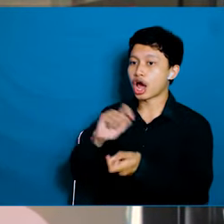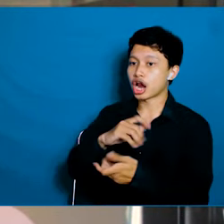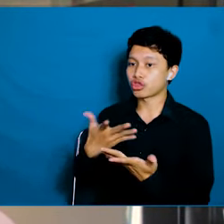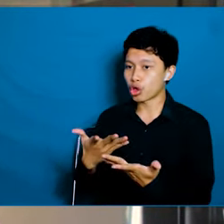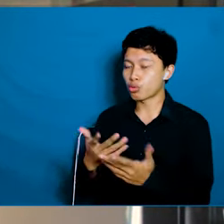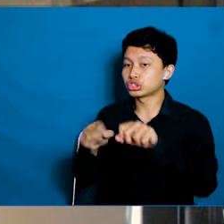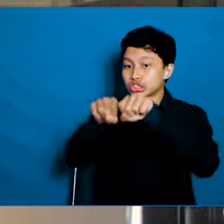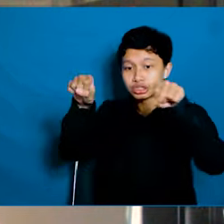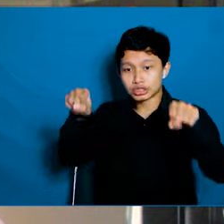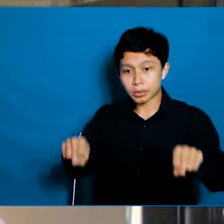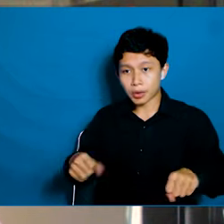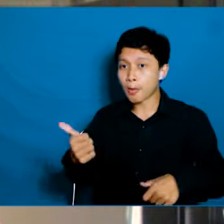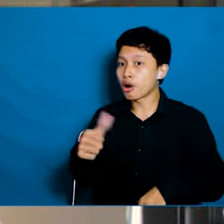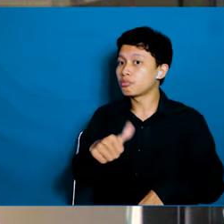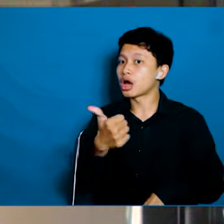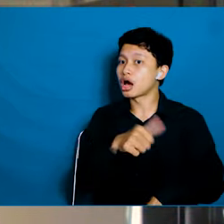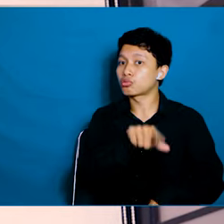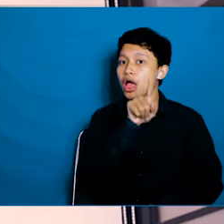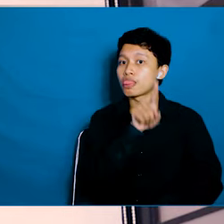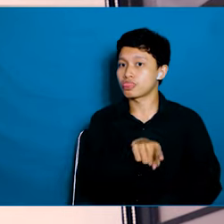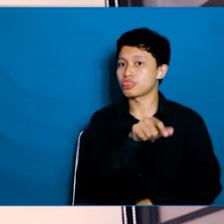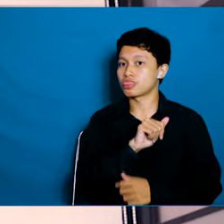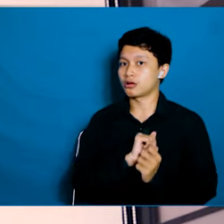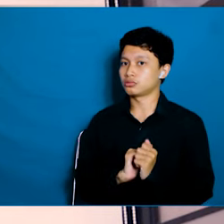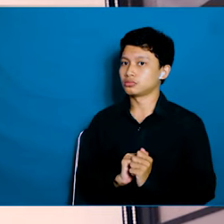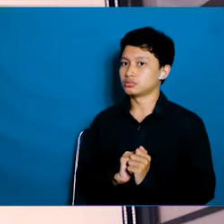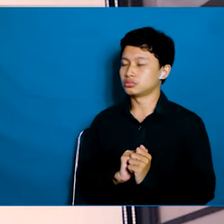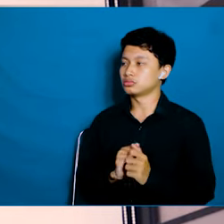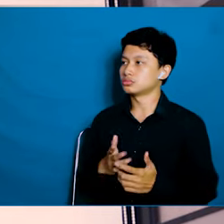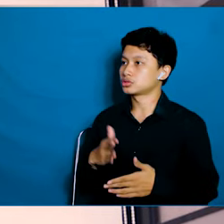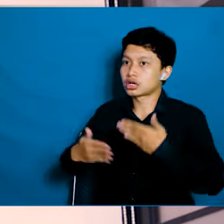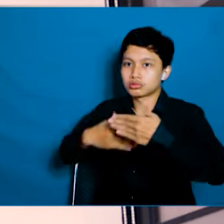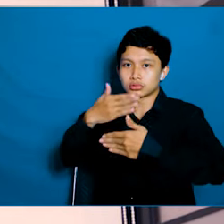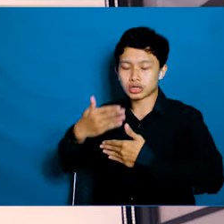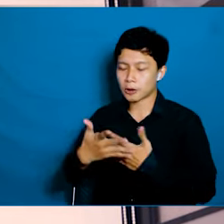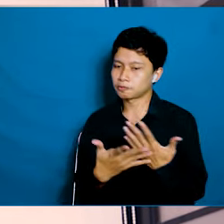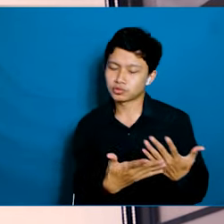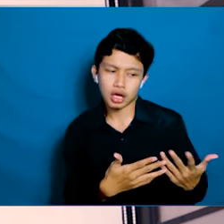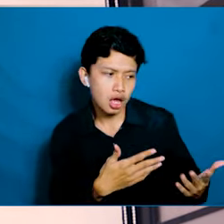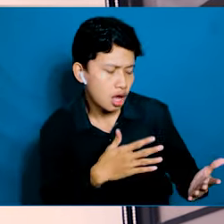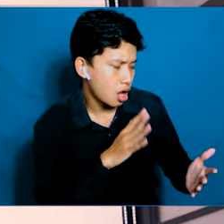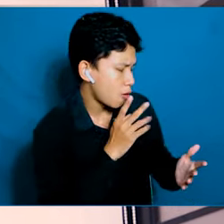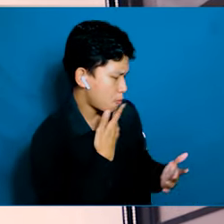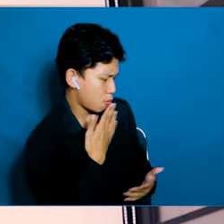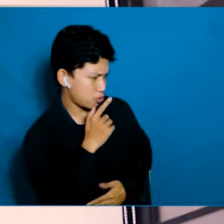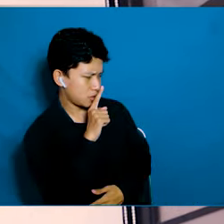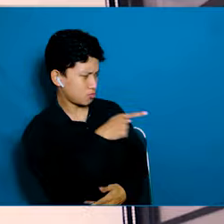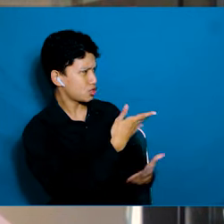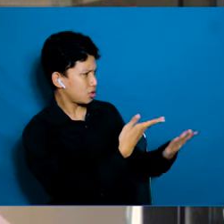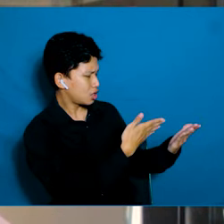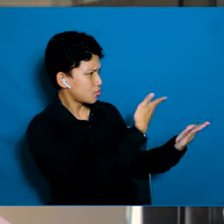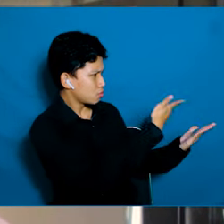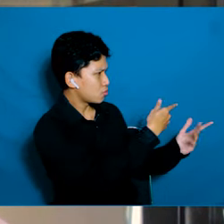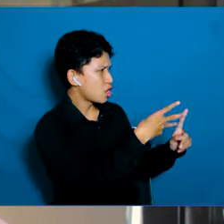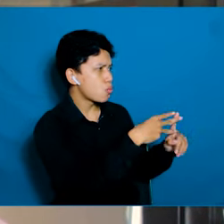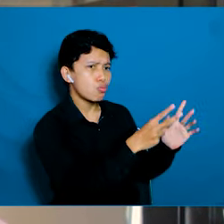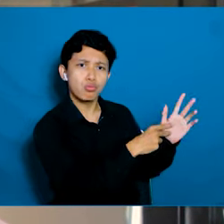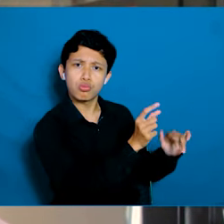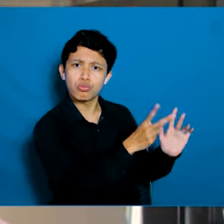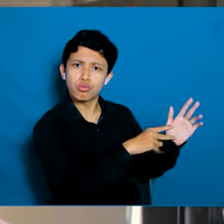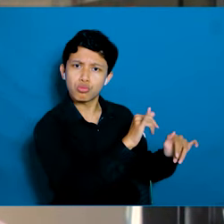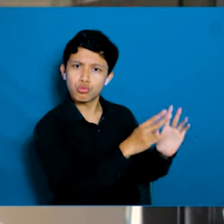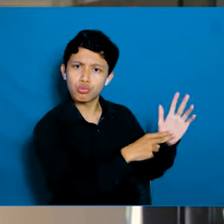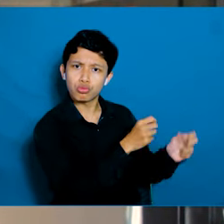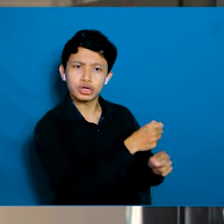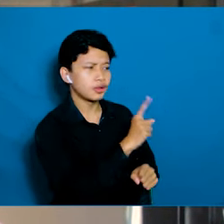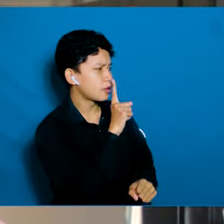secara struktural kayak begitu. Ya, kalau Bu Nuning nih, gimana Bu? Soalnya